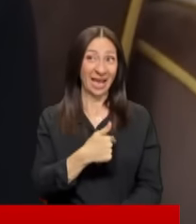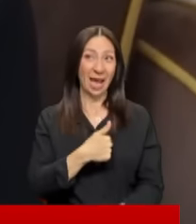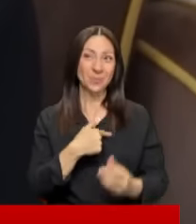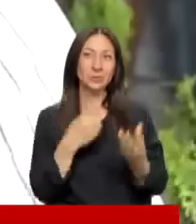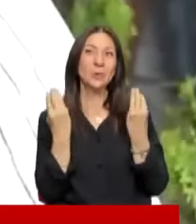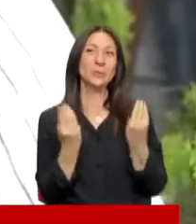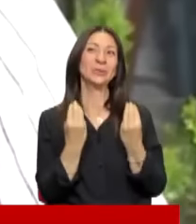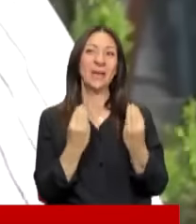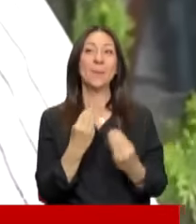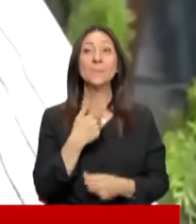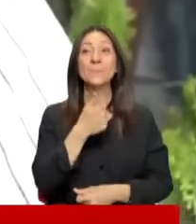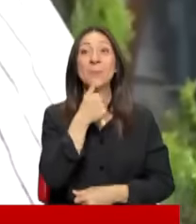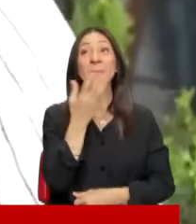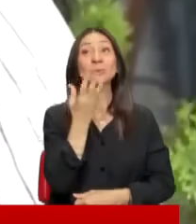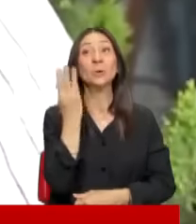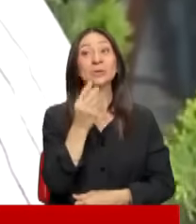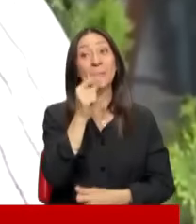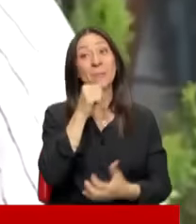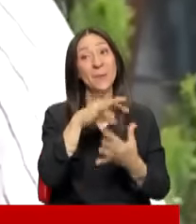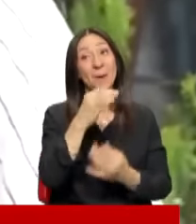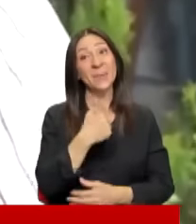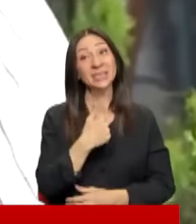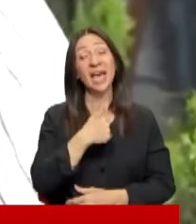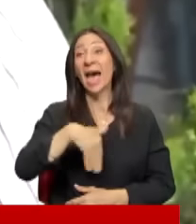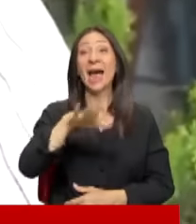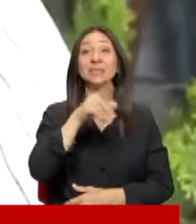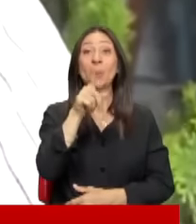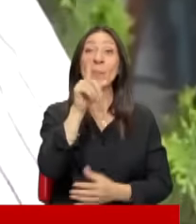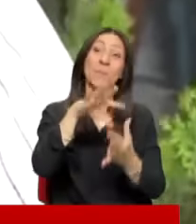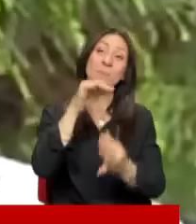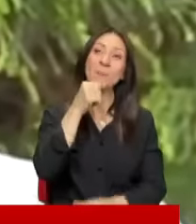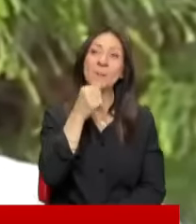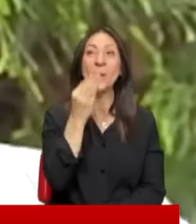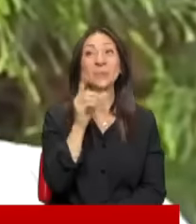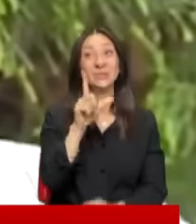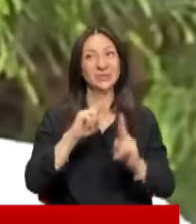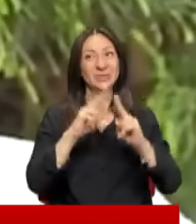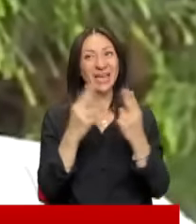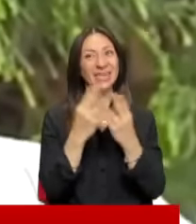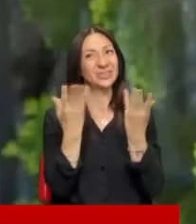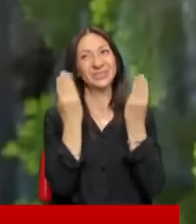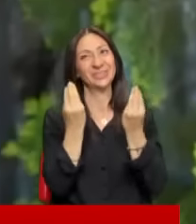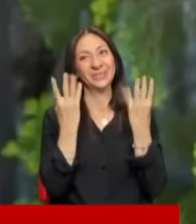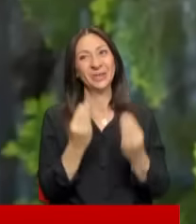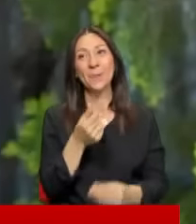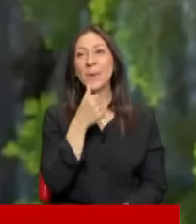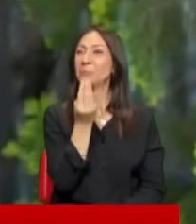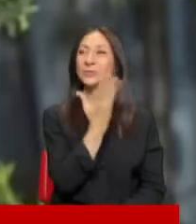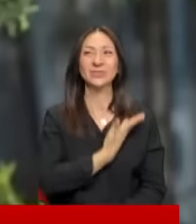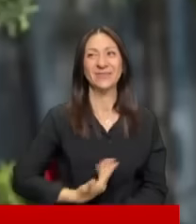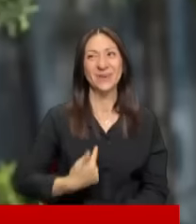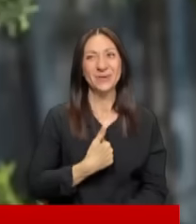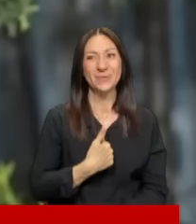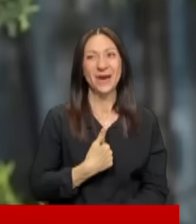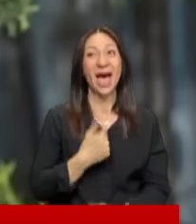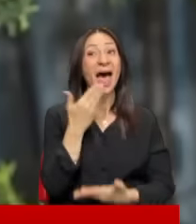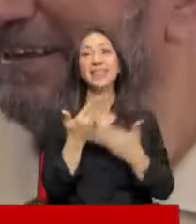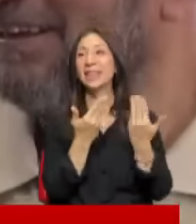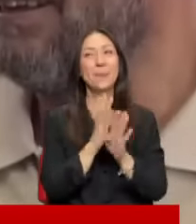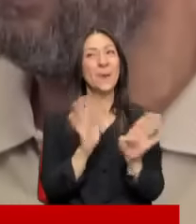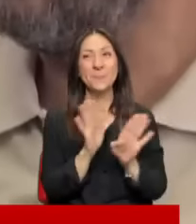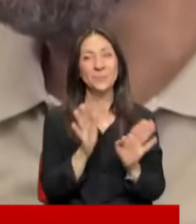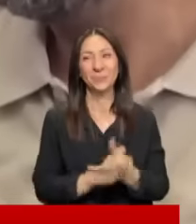çok güzel. Babam çok güzel biri baba bence. Herkesin yani böyle babası olsa dünya çok güzel olur. Babamı çok seviyorum. Anlatılmaz